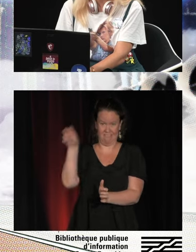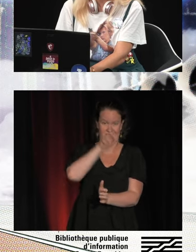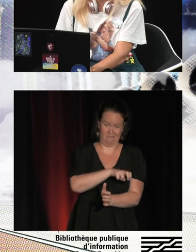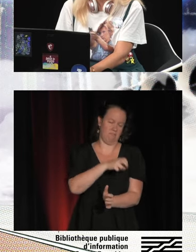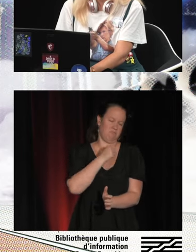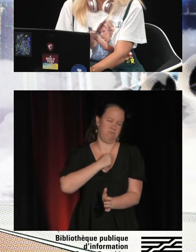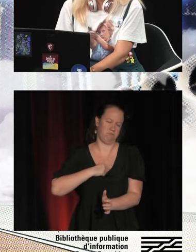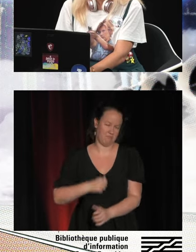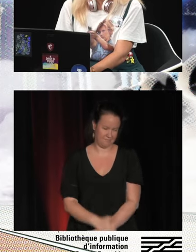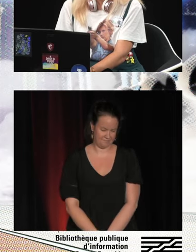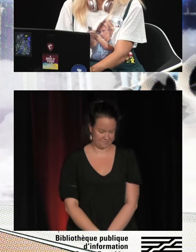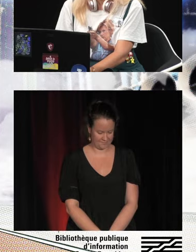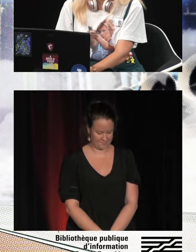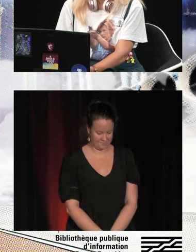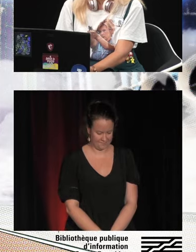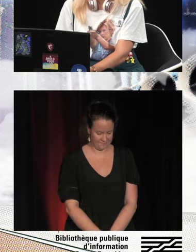Oui.